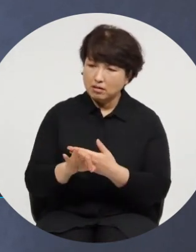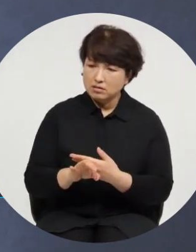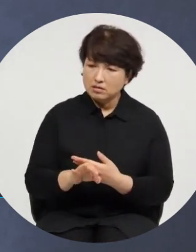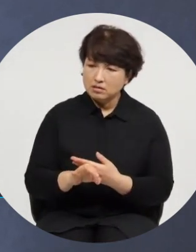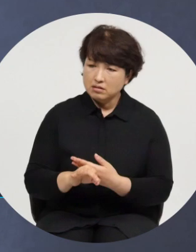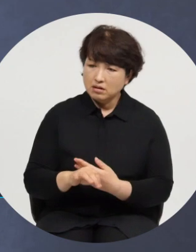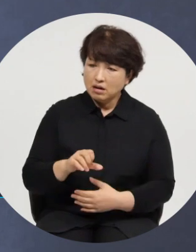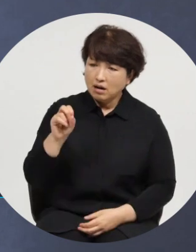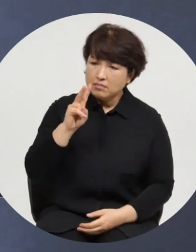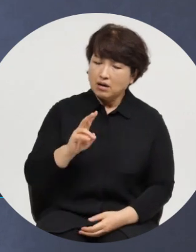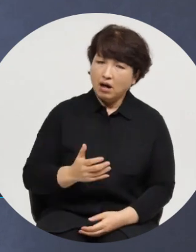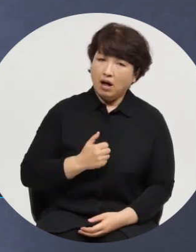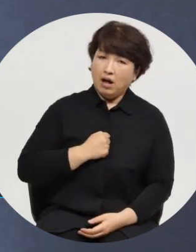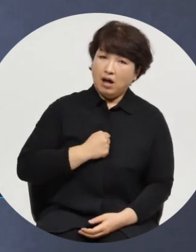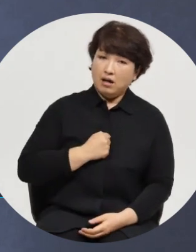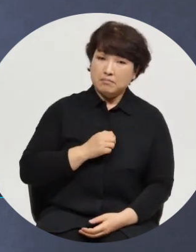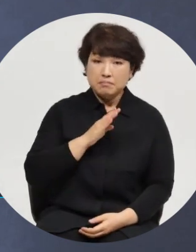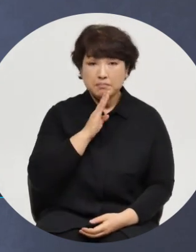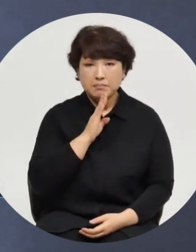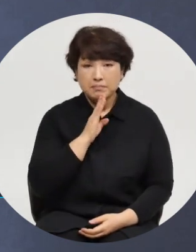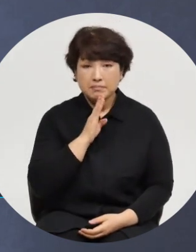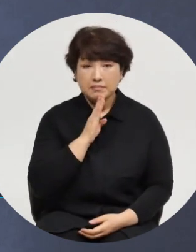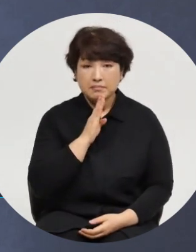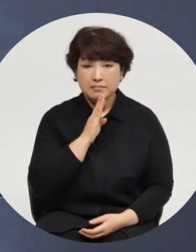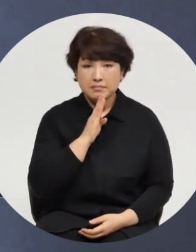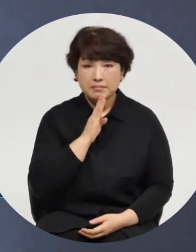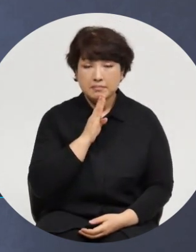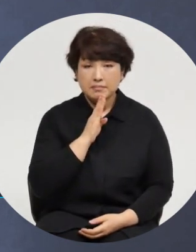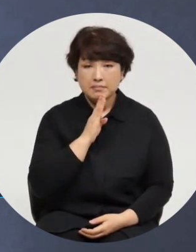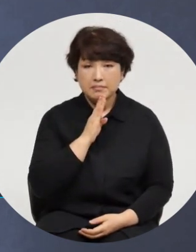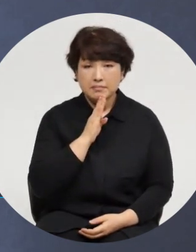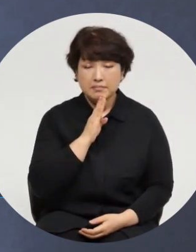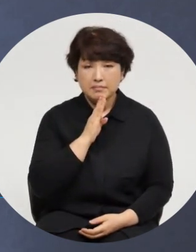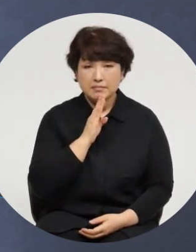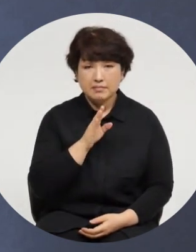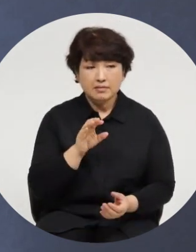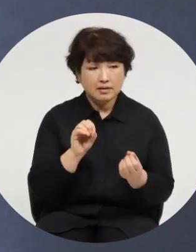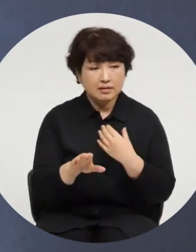자녀들이나 않은 사람들이 올 때 슬프게 안 썰 풀까